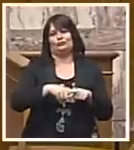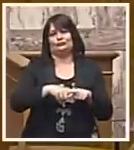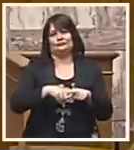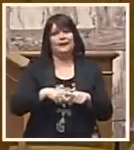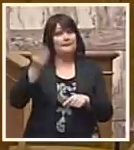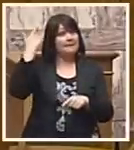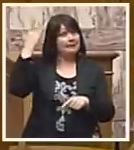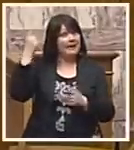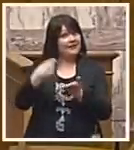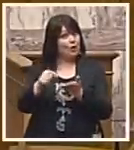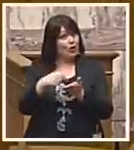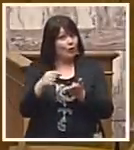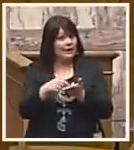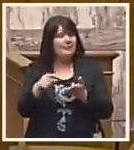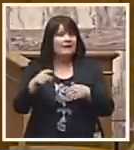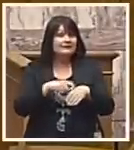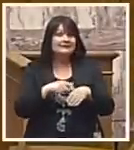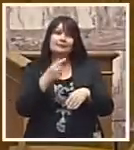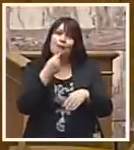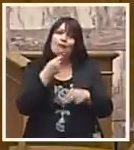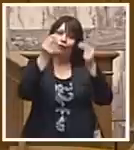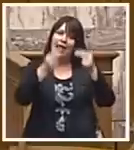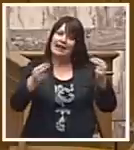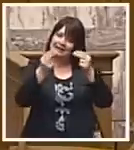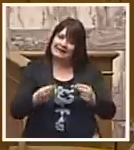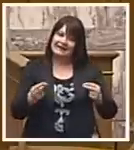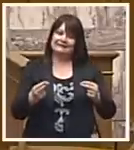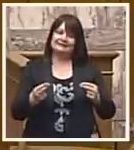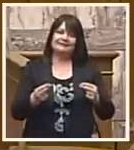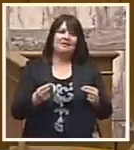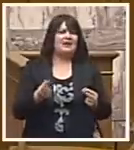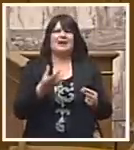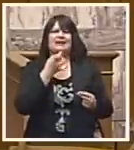τα βαθύτερα θεσμικά προβλήματα θα τα λύναμε χωρίς τον ίδιο πόνο και κόπο.